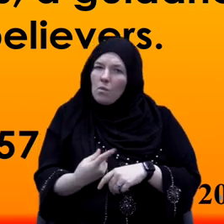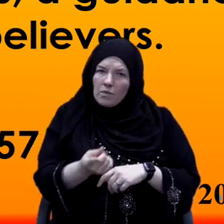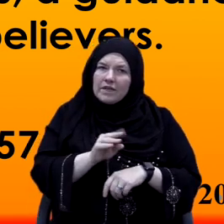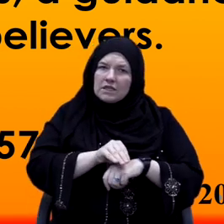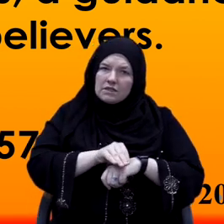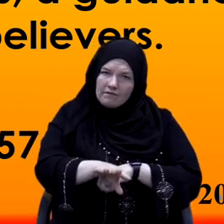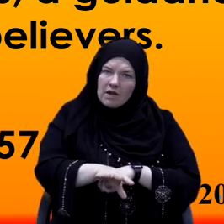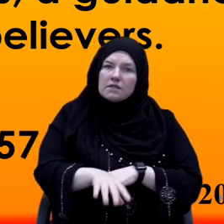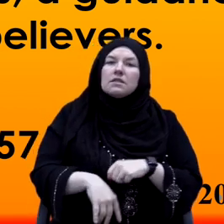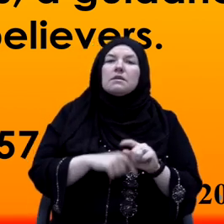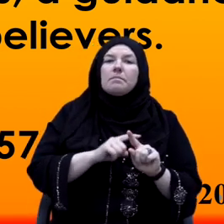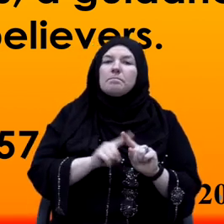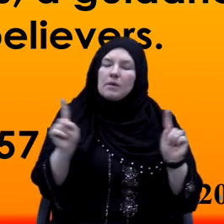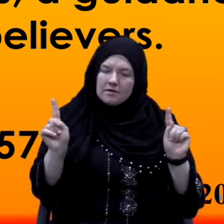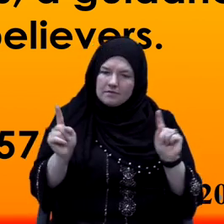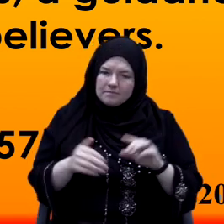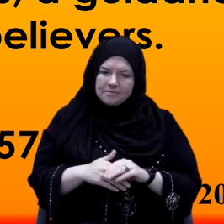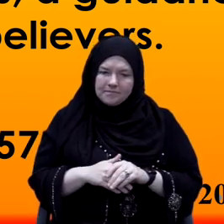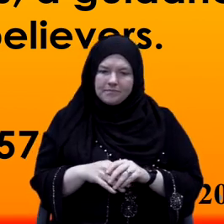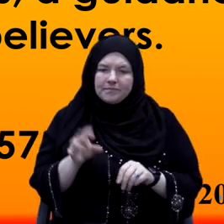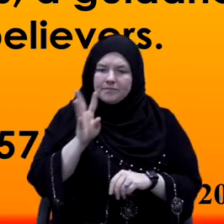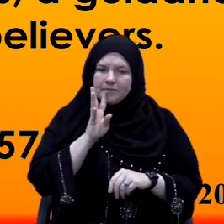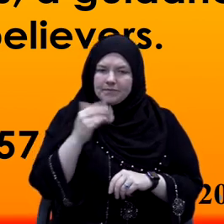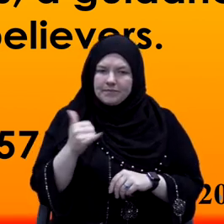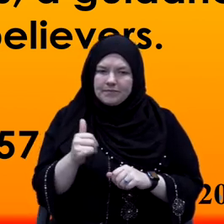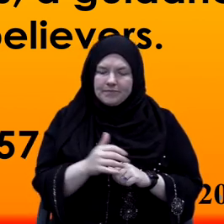but وَشِفَاءٌ لِمَا فِي